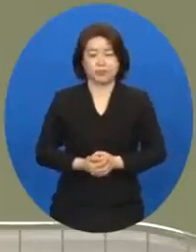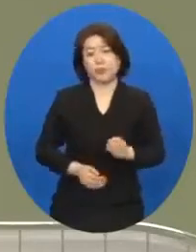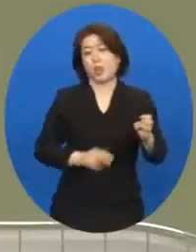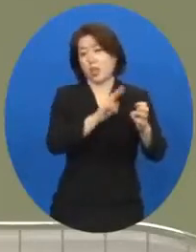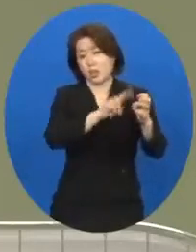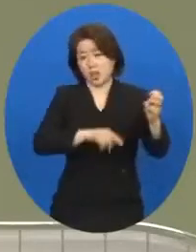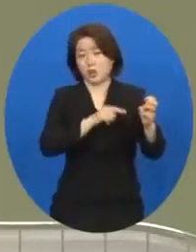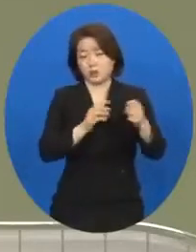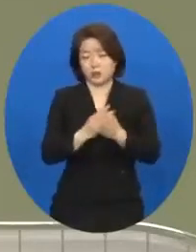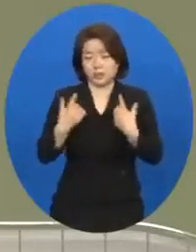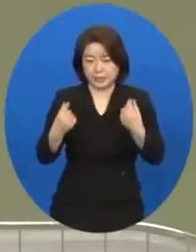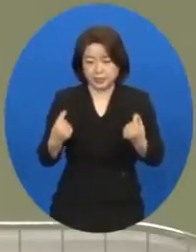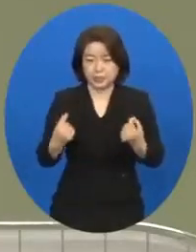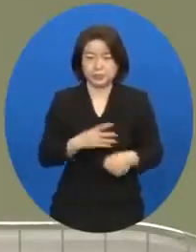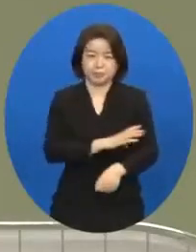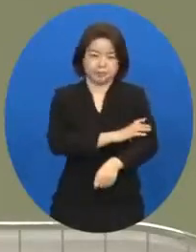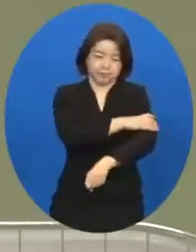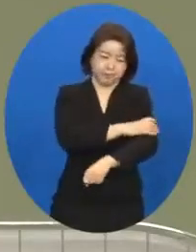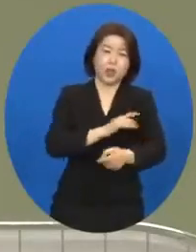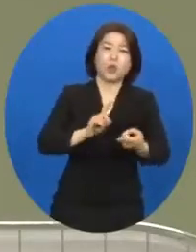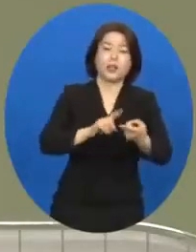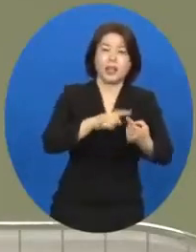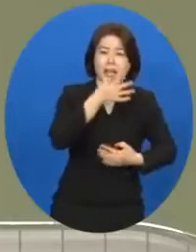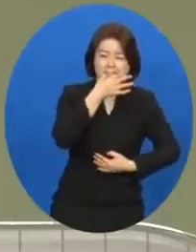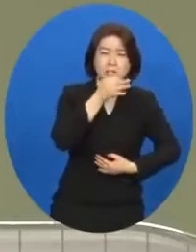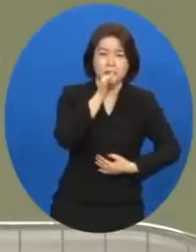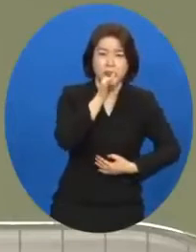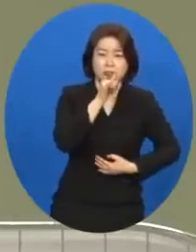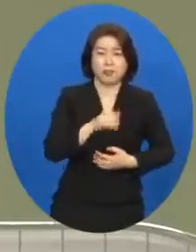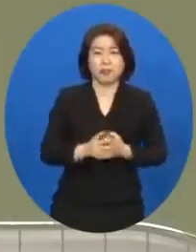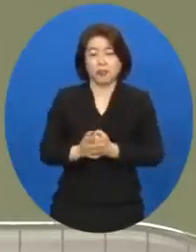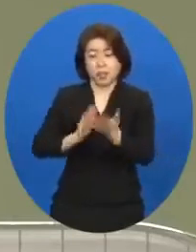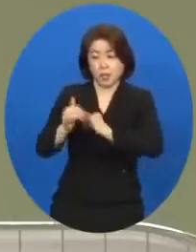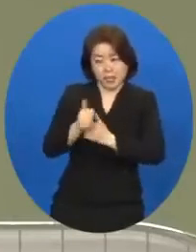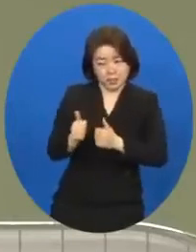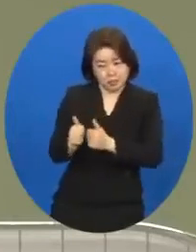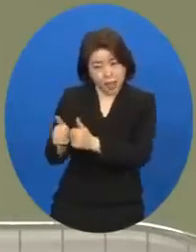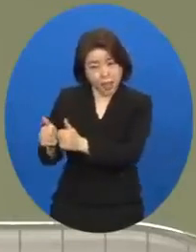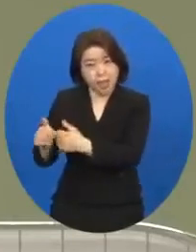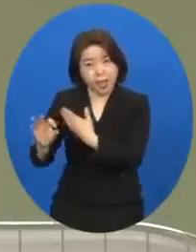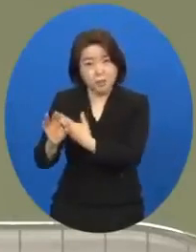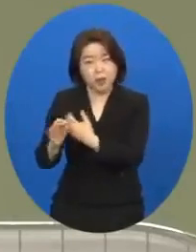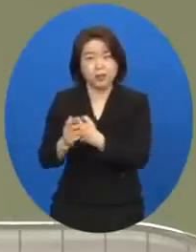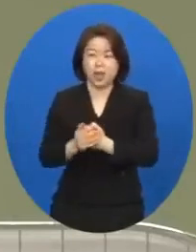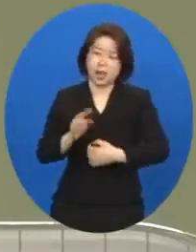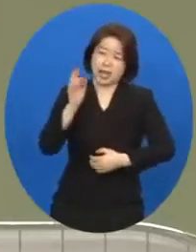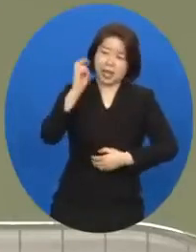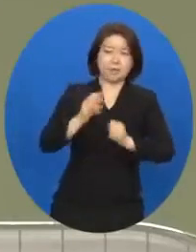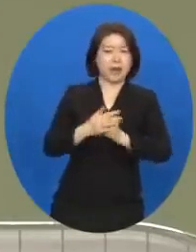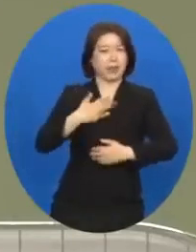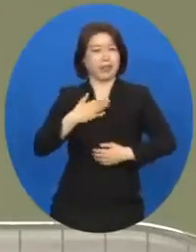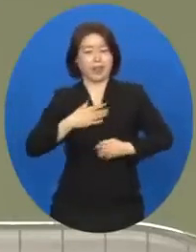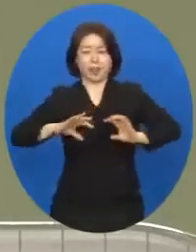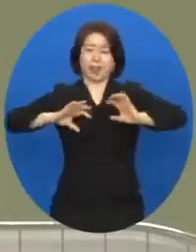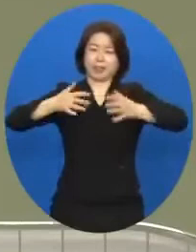여전히 권력에 대한 욕심이 있었어요. 예수님을 따라다니면 그러면 나라를 다스리게